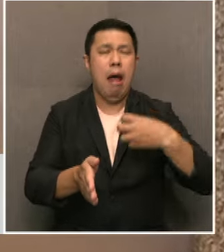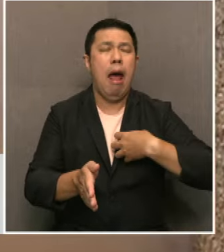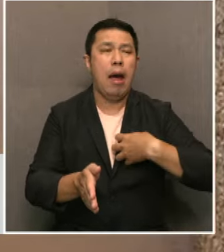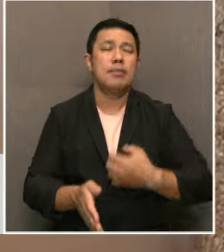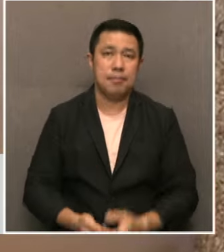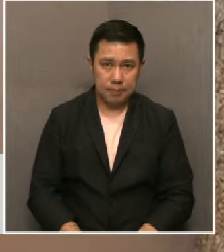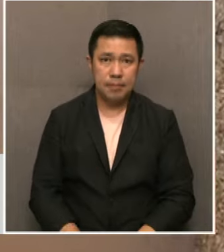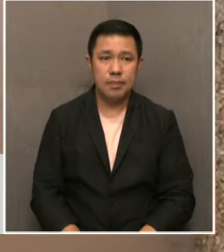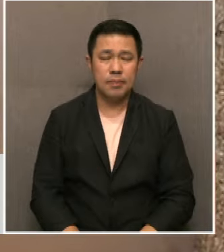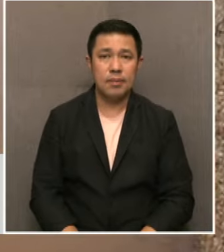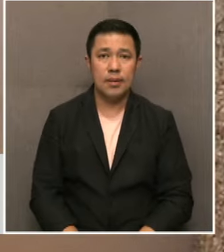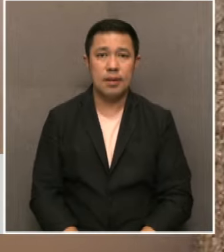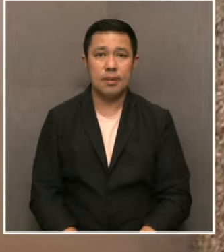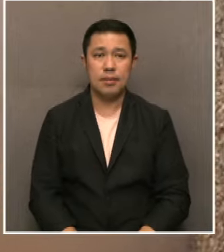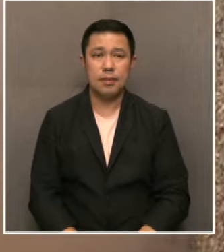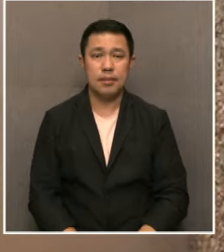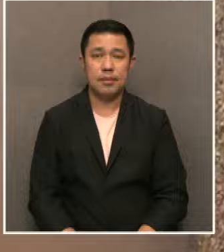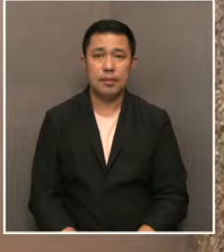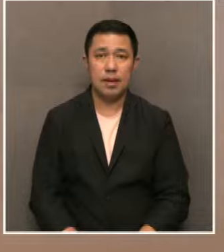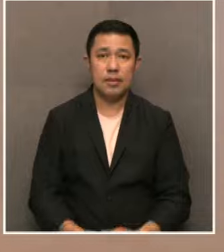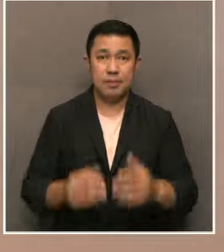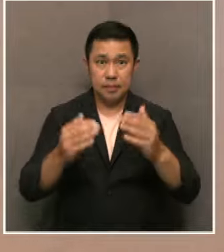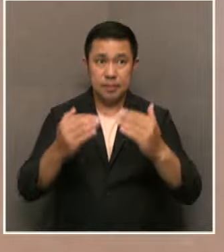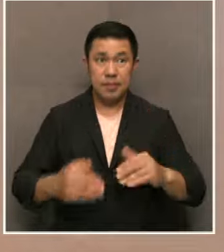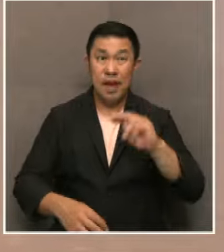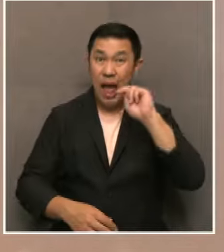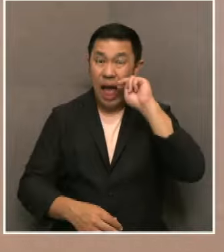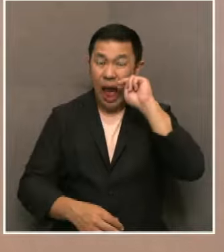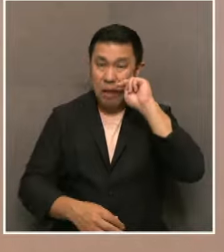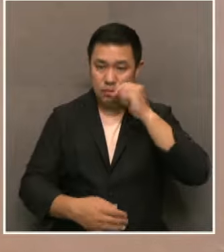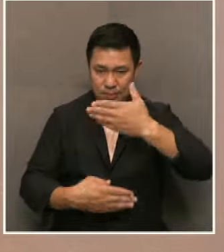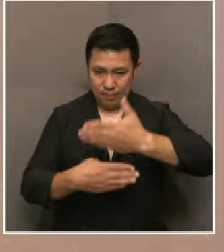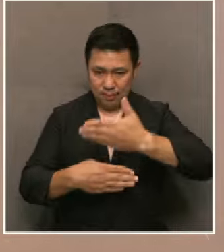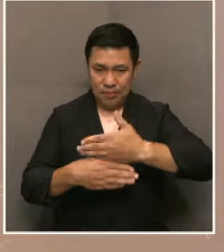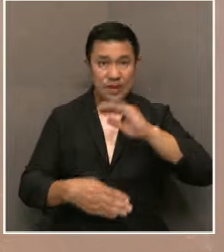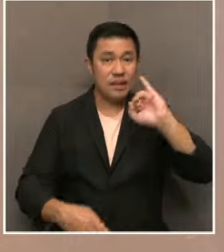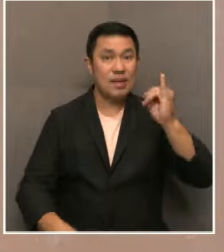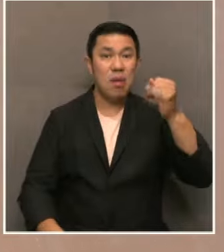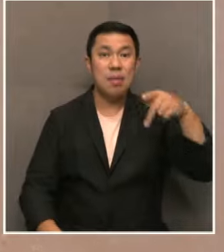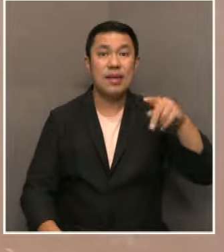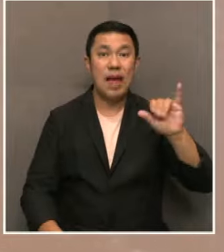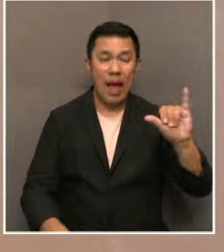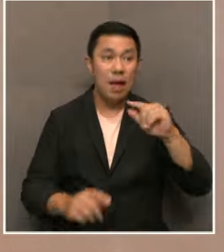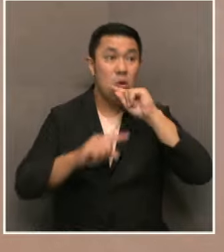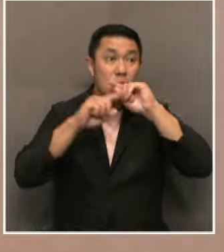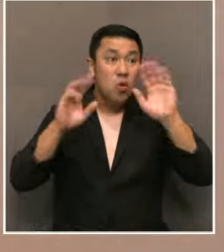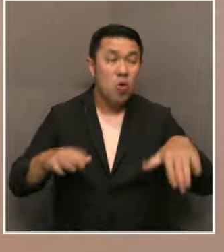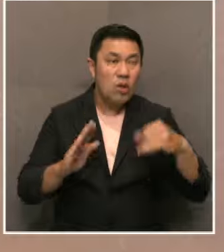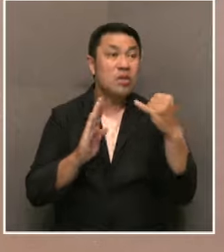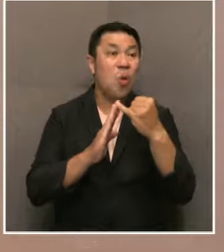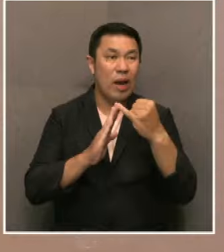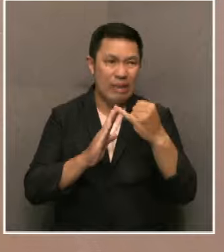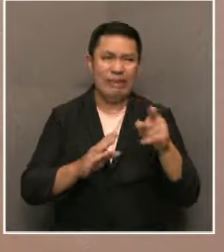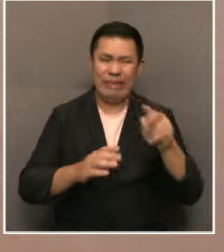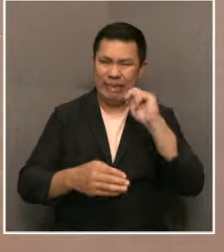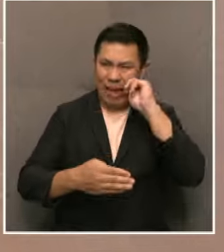ยค่ะ ส่วนสถานการณ์น้ำเขื่อนเจ้าพระยาจังหวัดชัยนาทค่ะซึ่งเป็นกุญแจสำคัญในการบริหารจัดการน้ำ